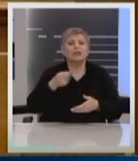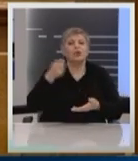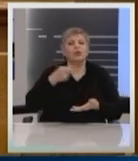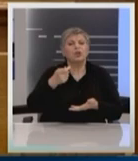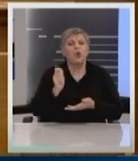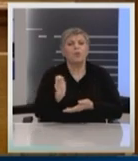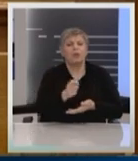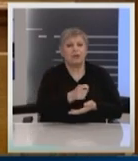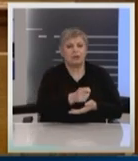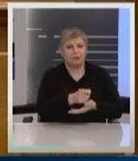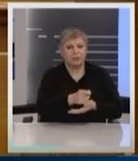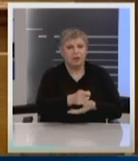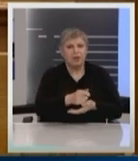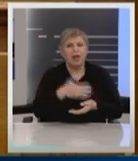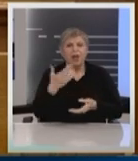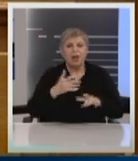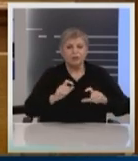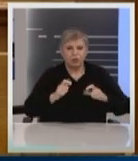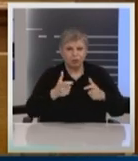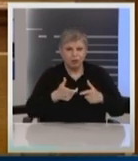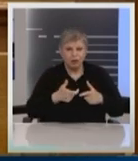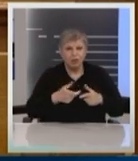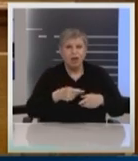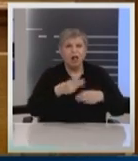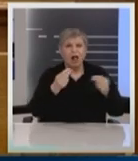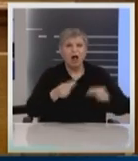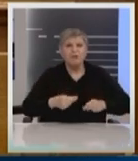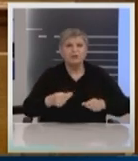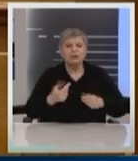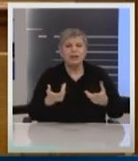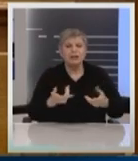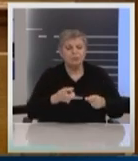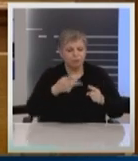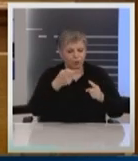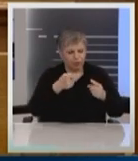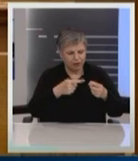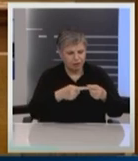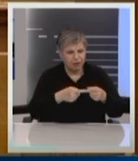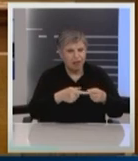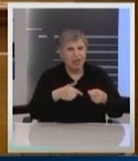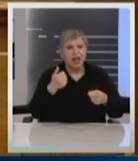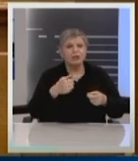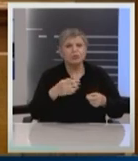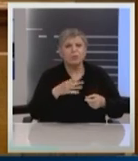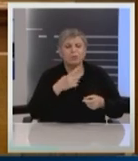Με αποτέλεσμα τα κριτήρια να μην μπορούν να τα εκπληρώσουν ούτε η μισή από τα